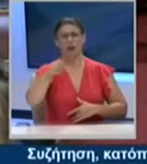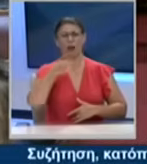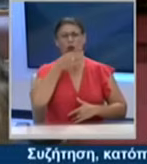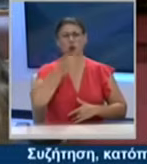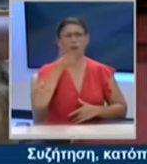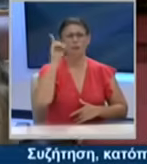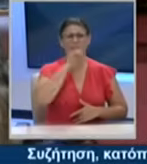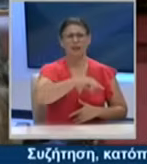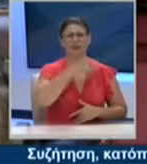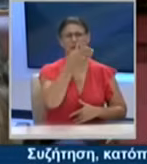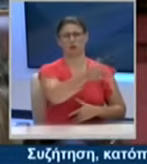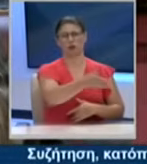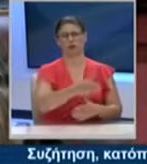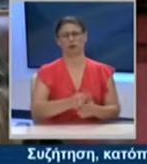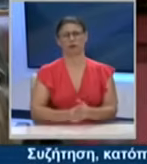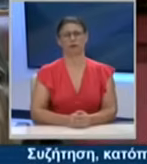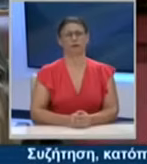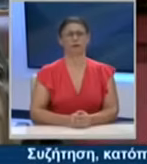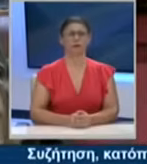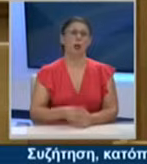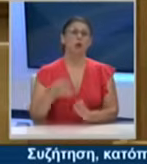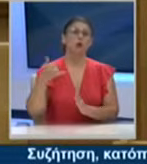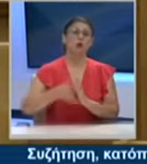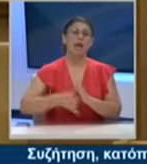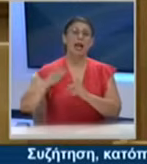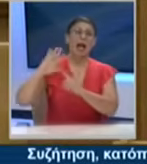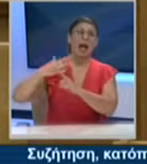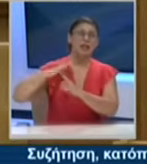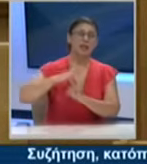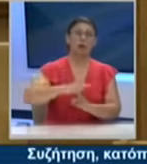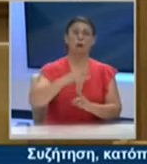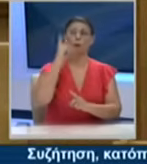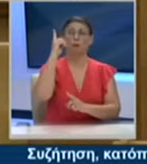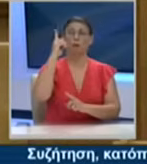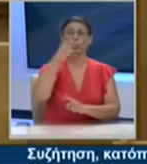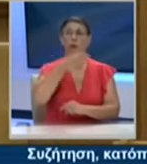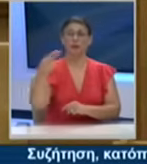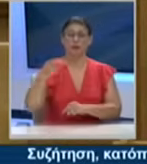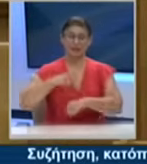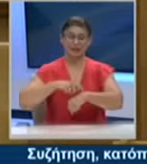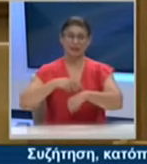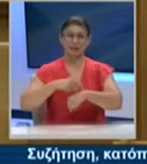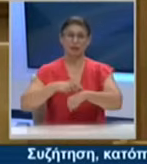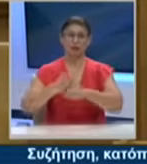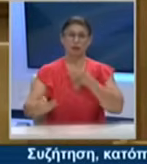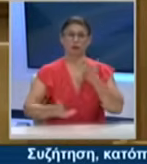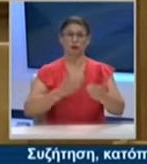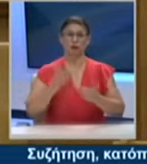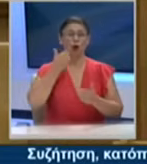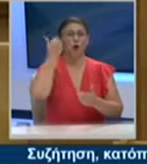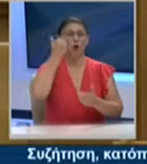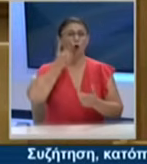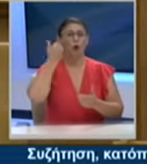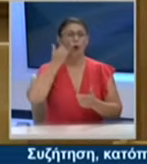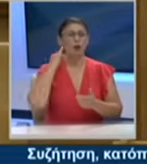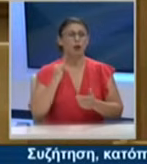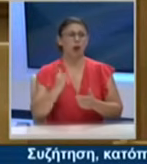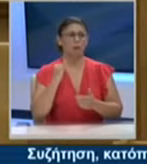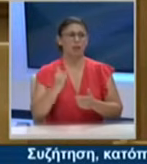ψεύτη. Πάμε και στην ουσία παρακάτω. Ελικόπτερο από το πρώτο θέμα την ώρα της φωτιάς Πάρνηθας. Κόκκινο επιβραδυτικό